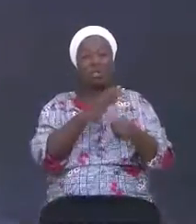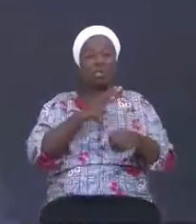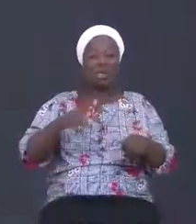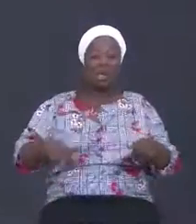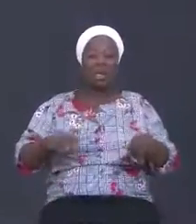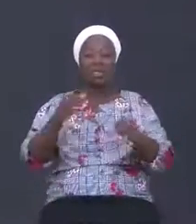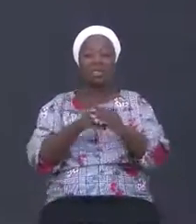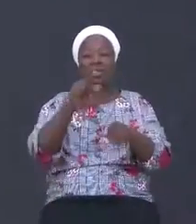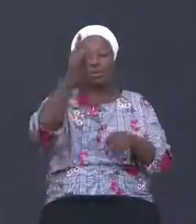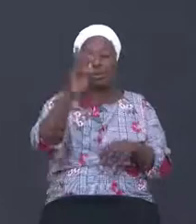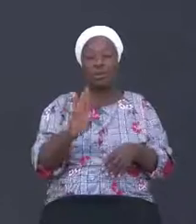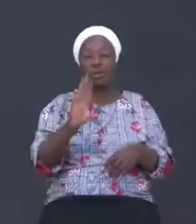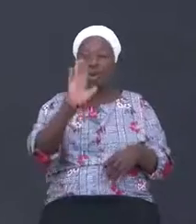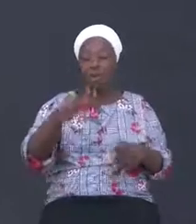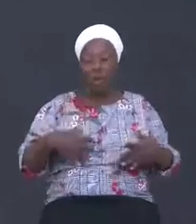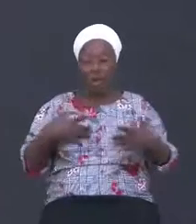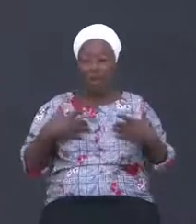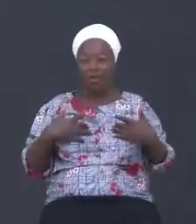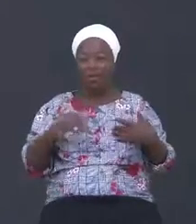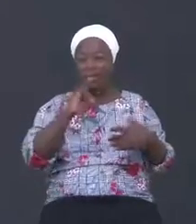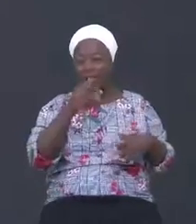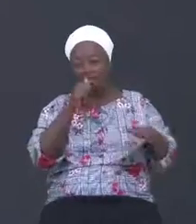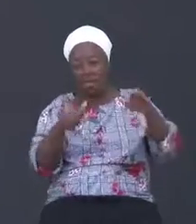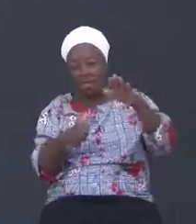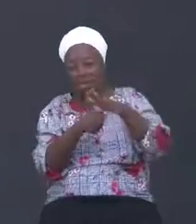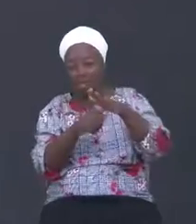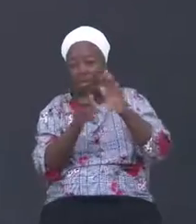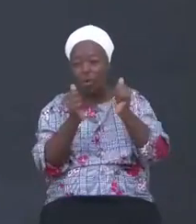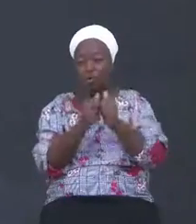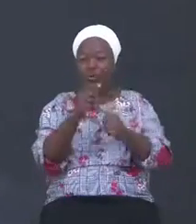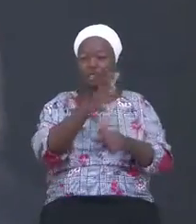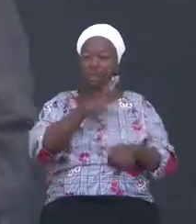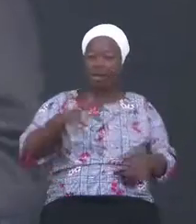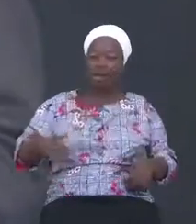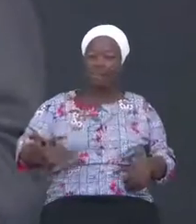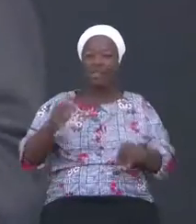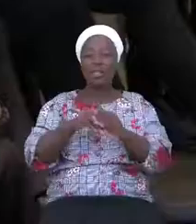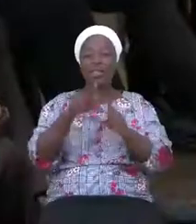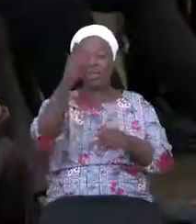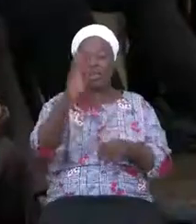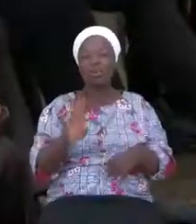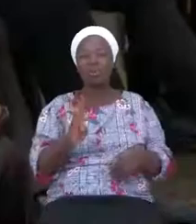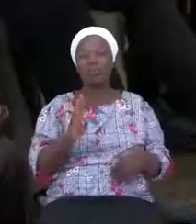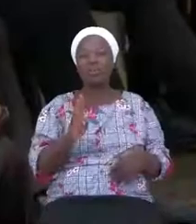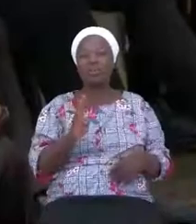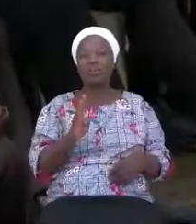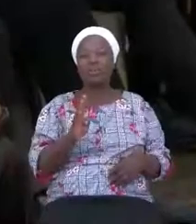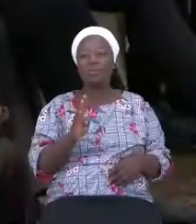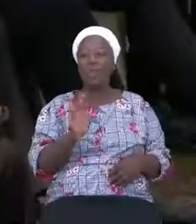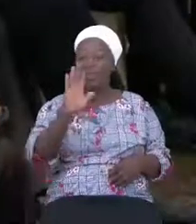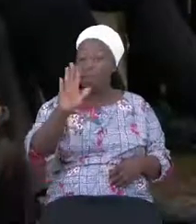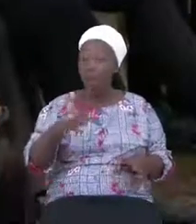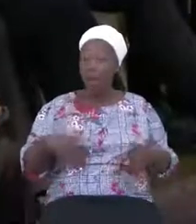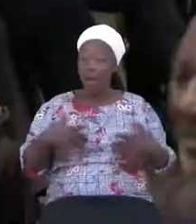en Dieu. Ta vie est cachée avec Christ en Dieu. Ta